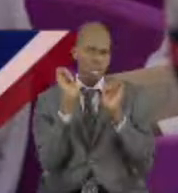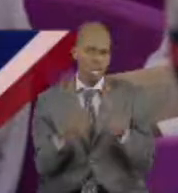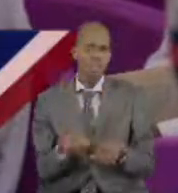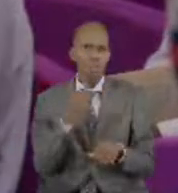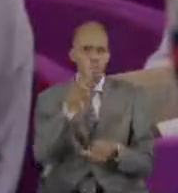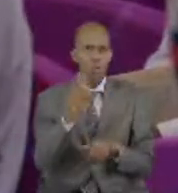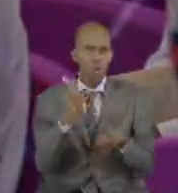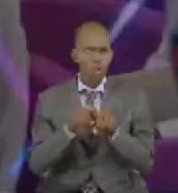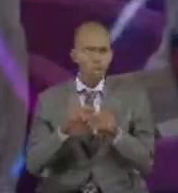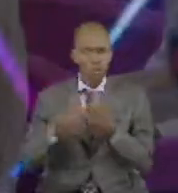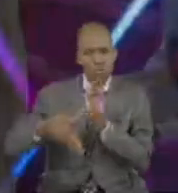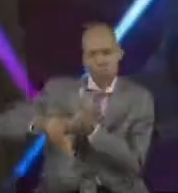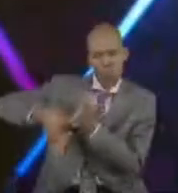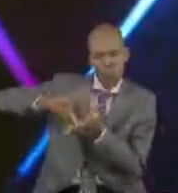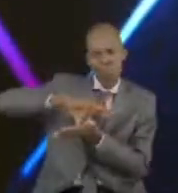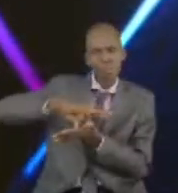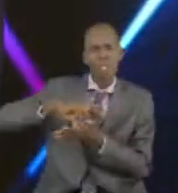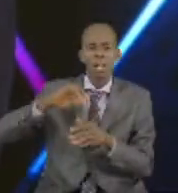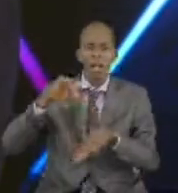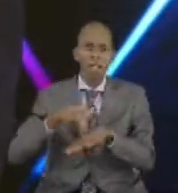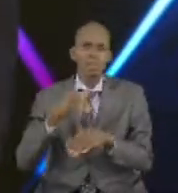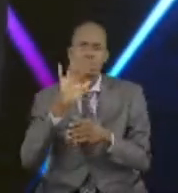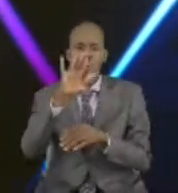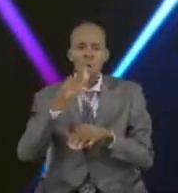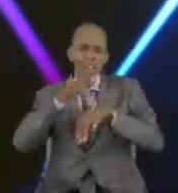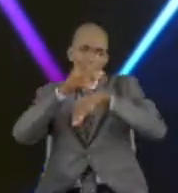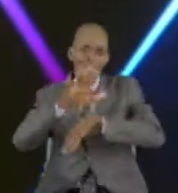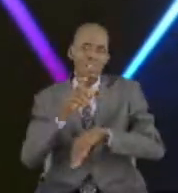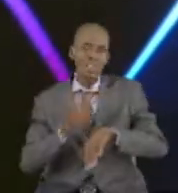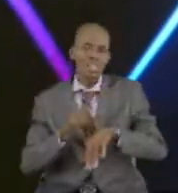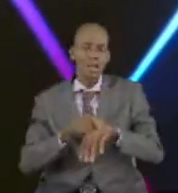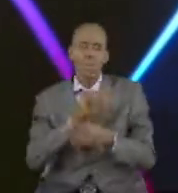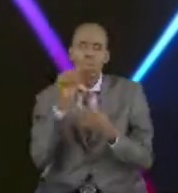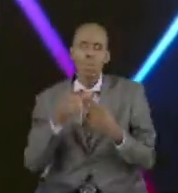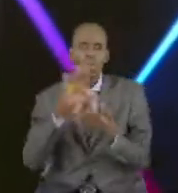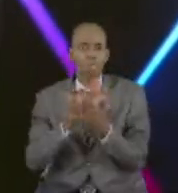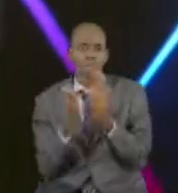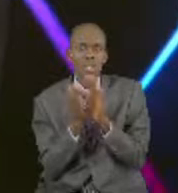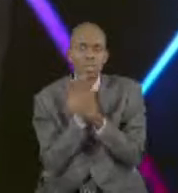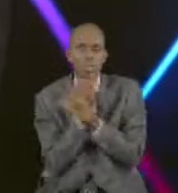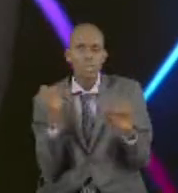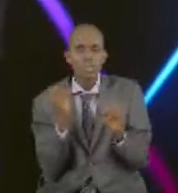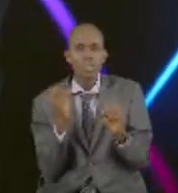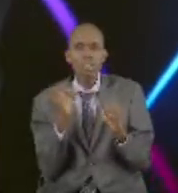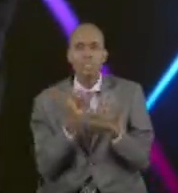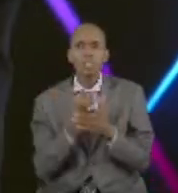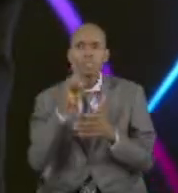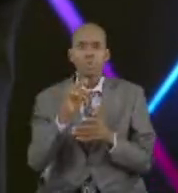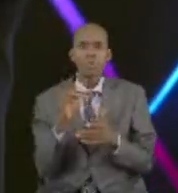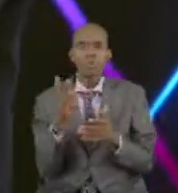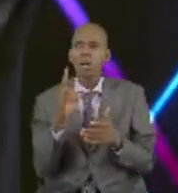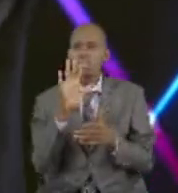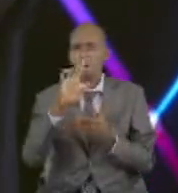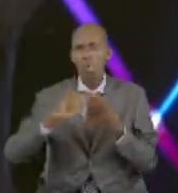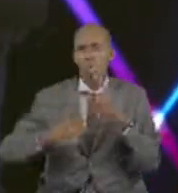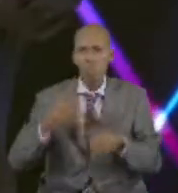Est-ce qu'on peut se référer à une telle période dans votre vie? Un changement, une transformation tellement dramatique, de